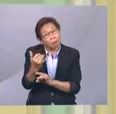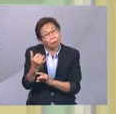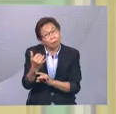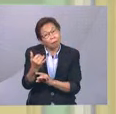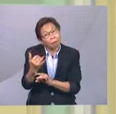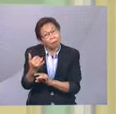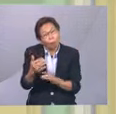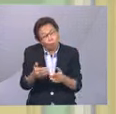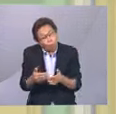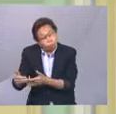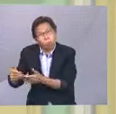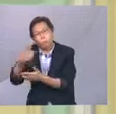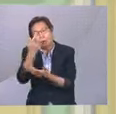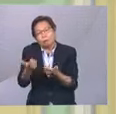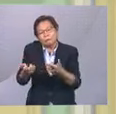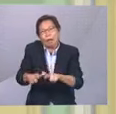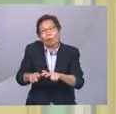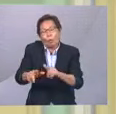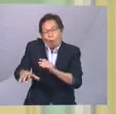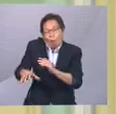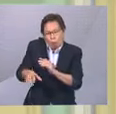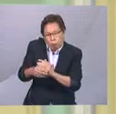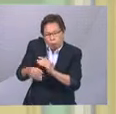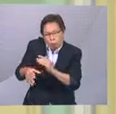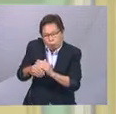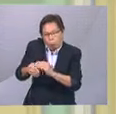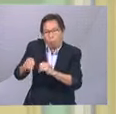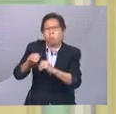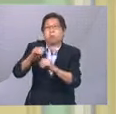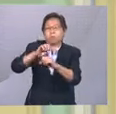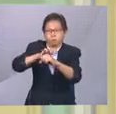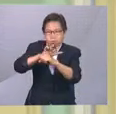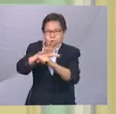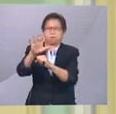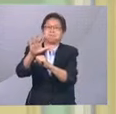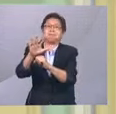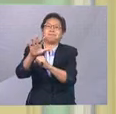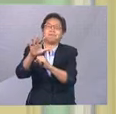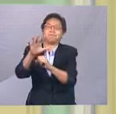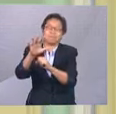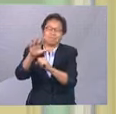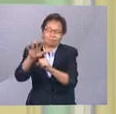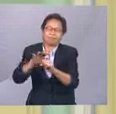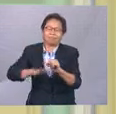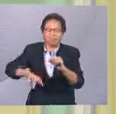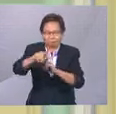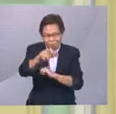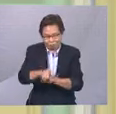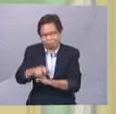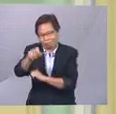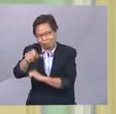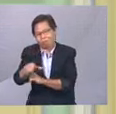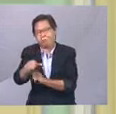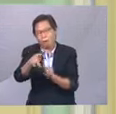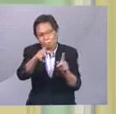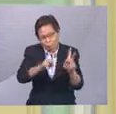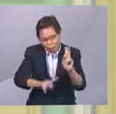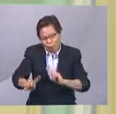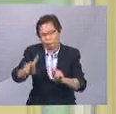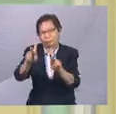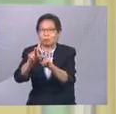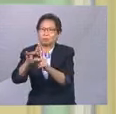berlakunya penambahan iqcash positif combined in dikalangan penduduk di kampung-kampung